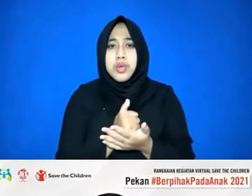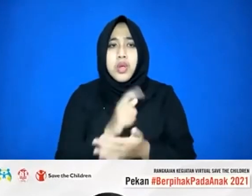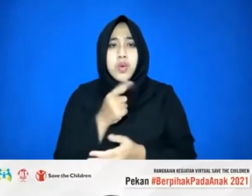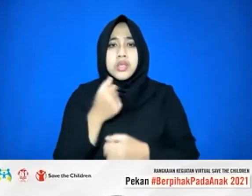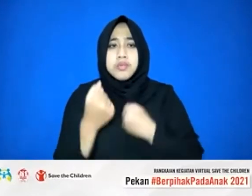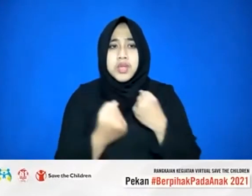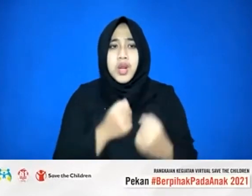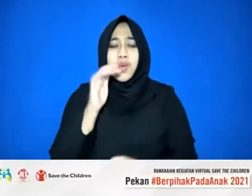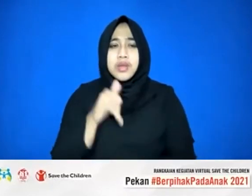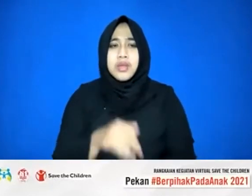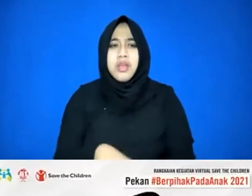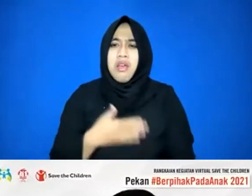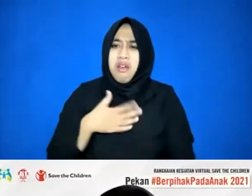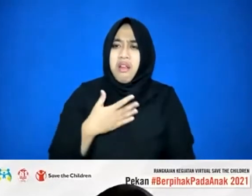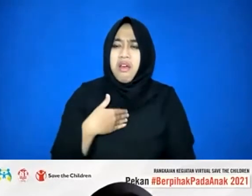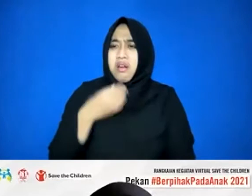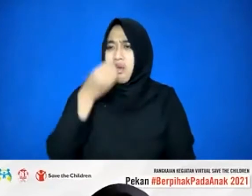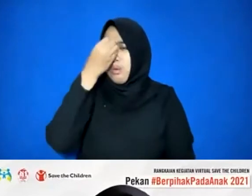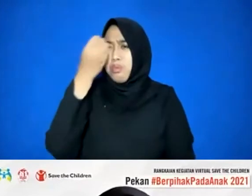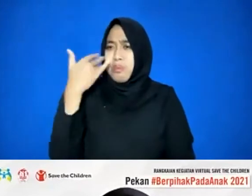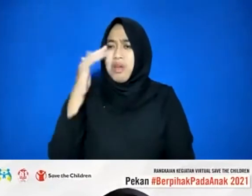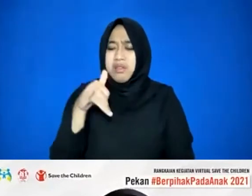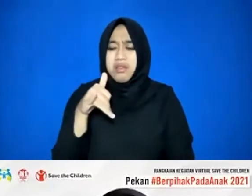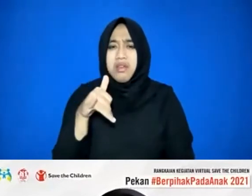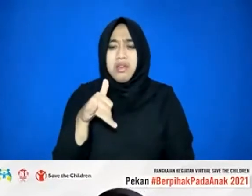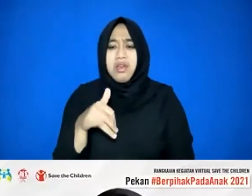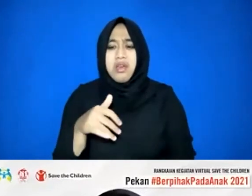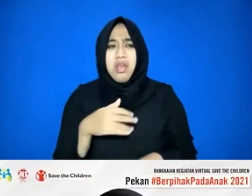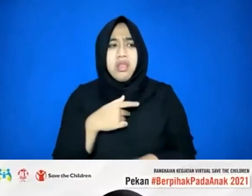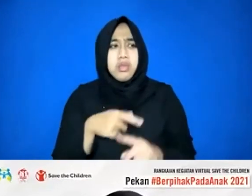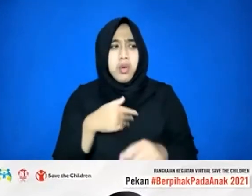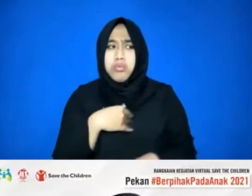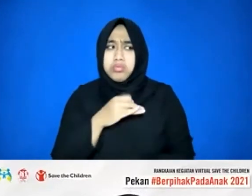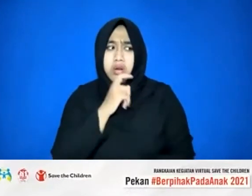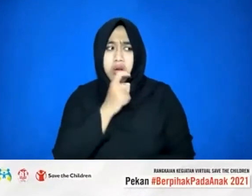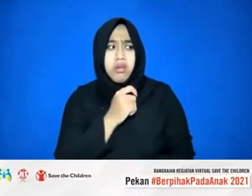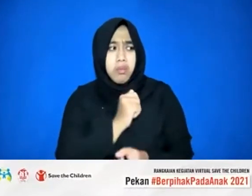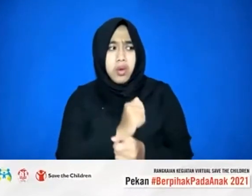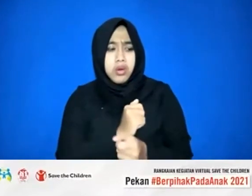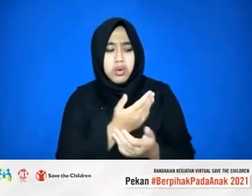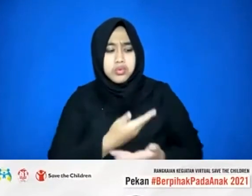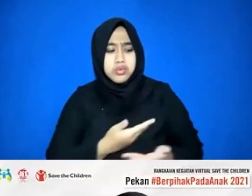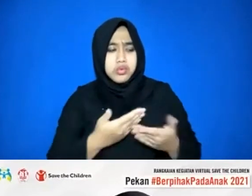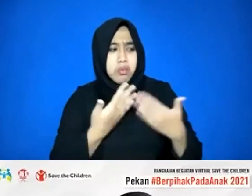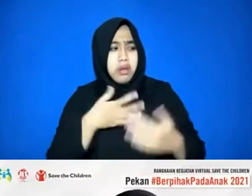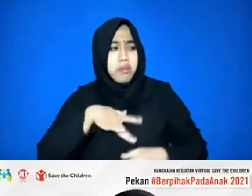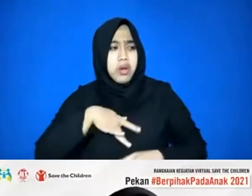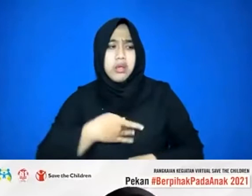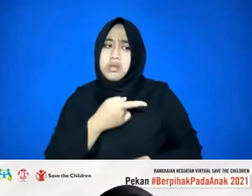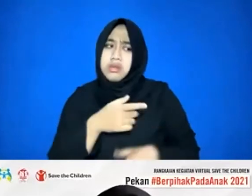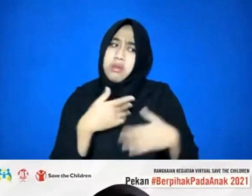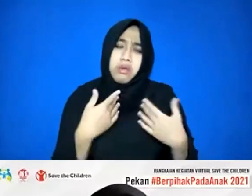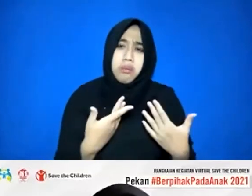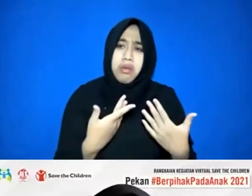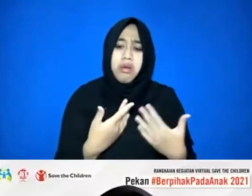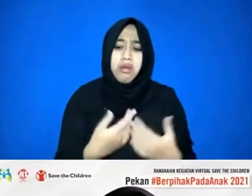ya. Karena kadang-kadang kan kita terlewat ya, udah bagus, tapi kita nggak nanya pekerja sosial bagaimana perasaan dia gitu.